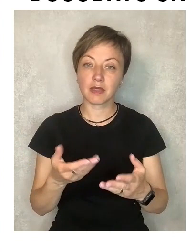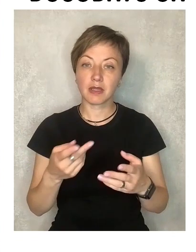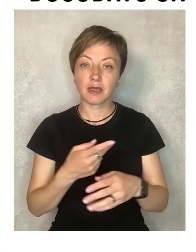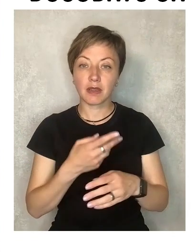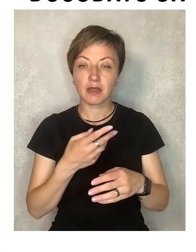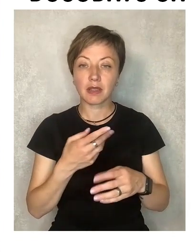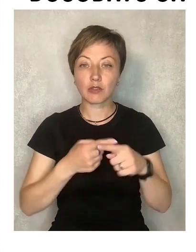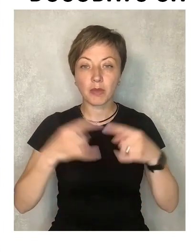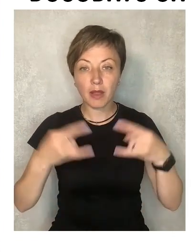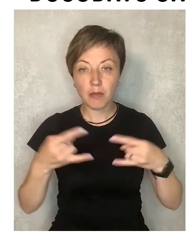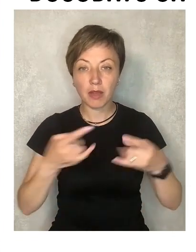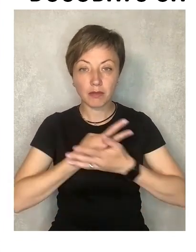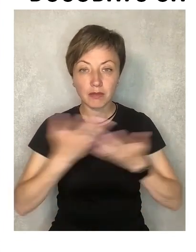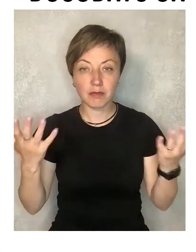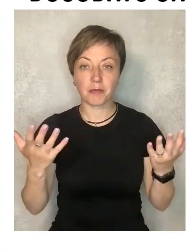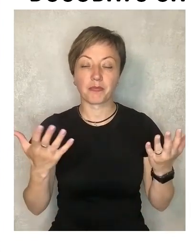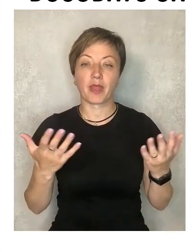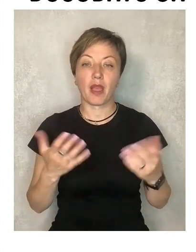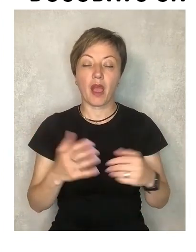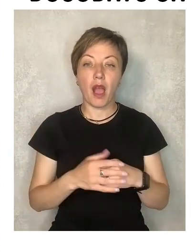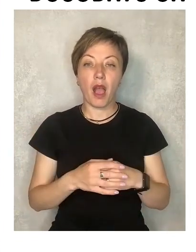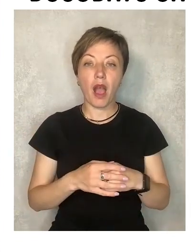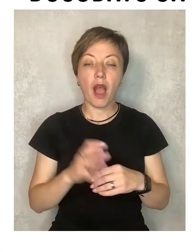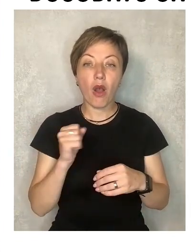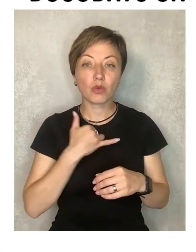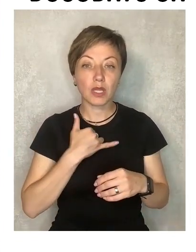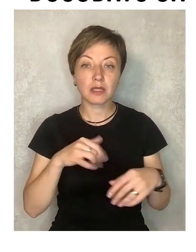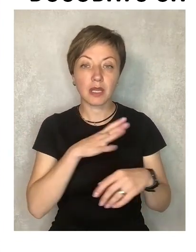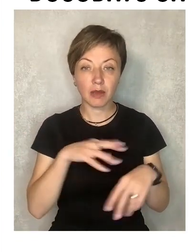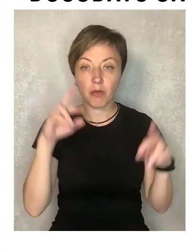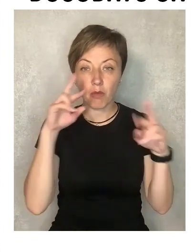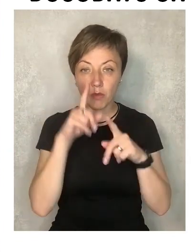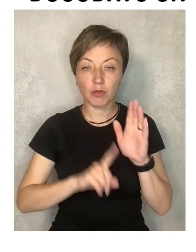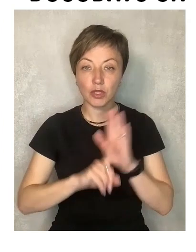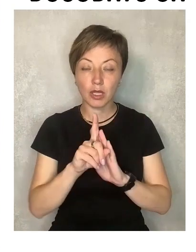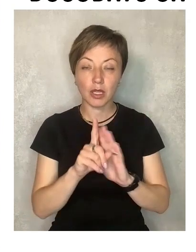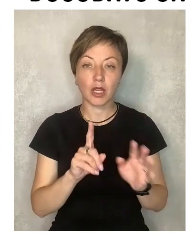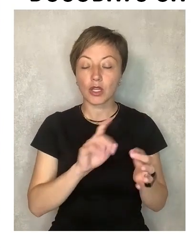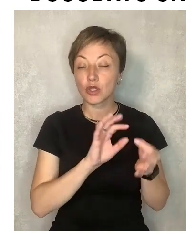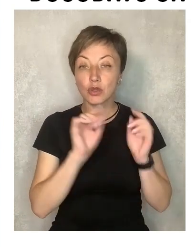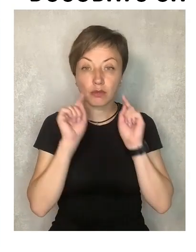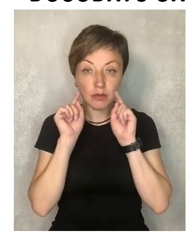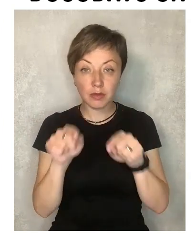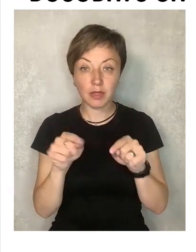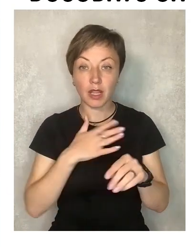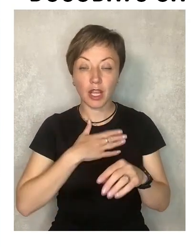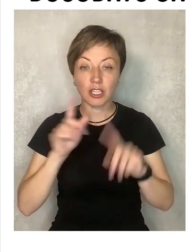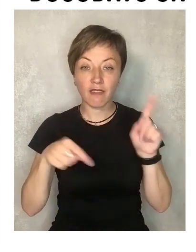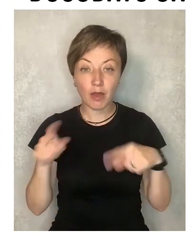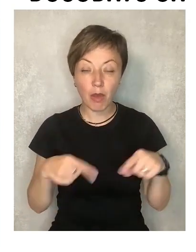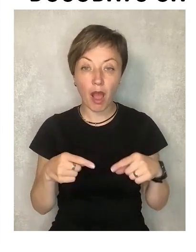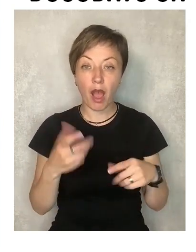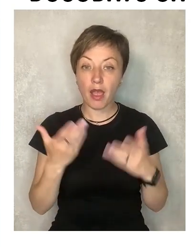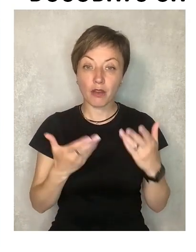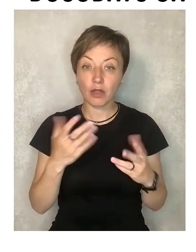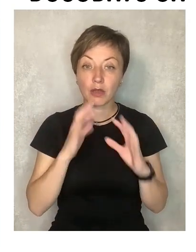це висвітлити. Тому що у нас були такі помилки на початку, що ми супер концентрувалися на наших геніальних вимогах, але якщо ти не подбаєш